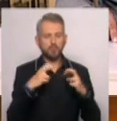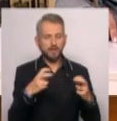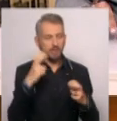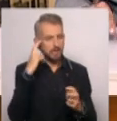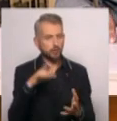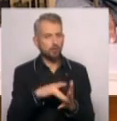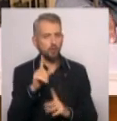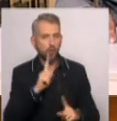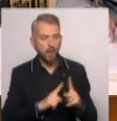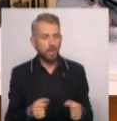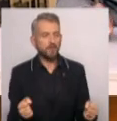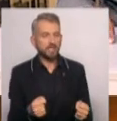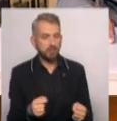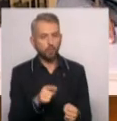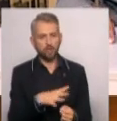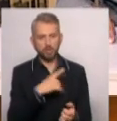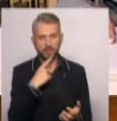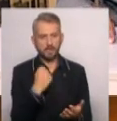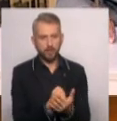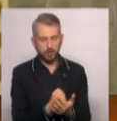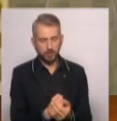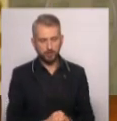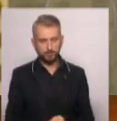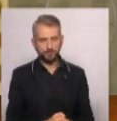міської ради взимку вона була затверджена. Угу.